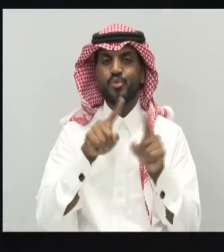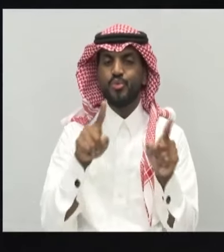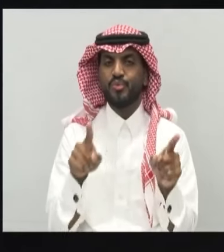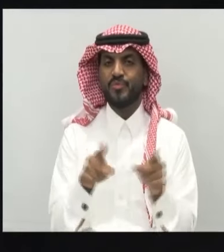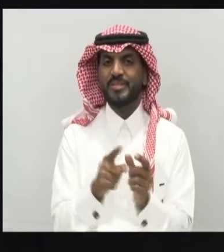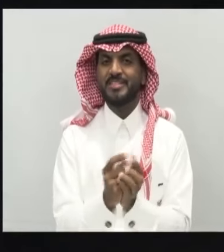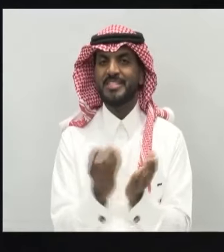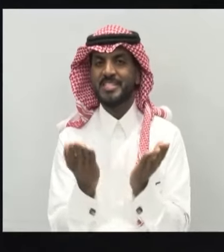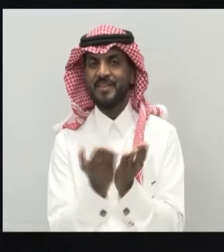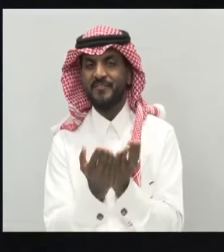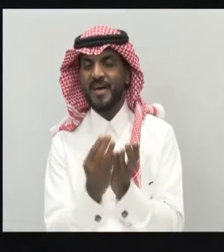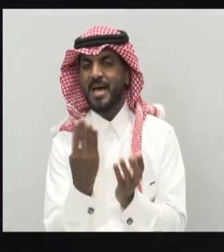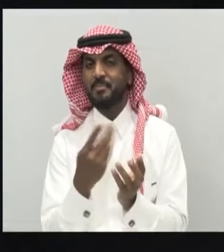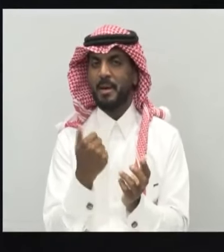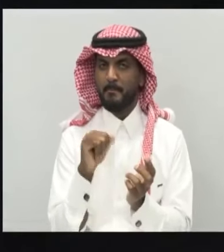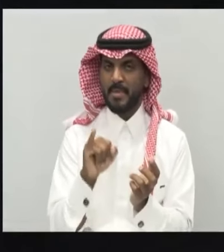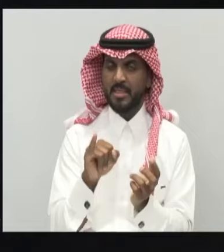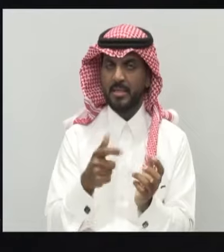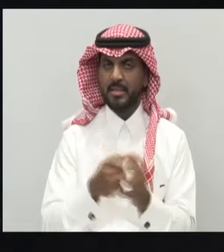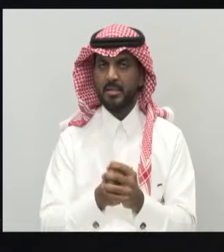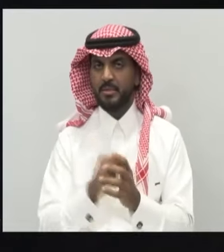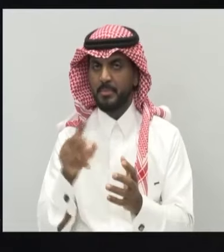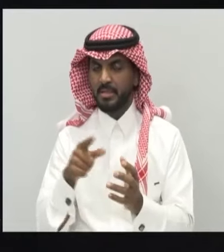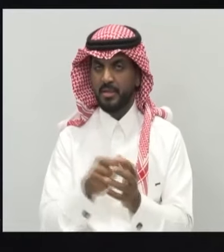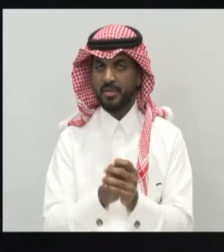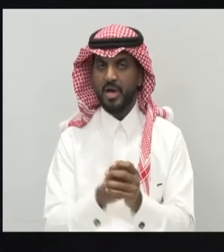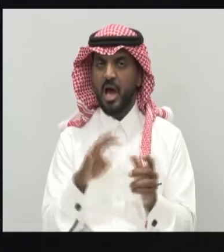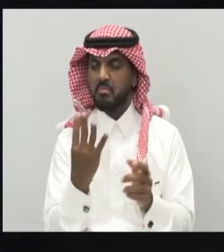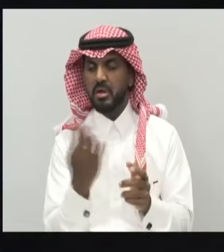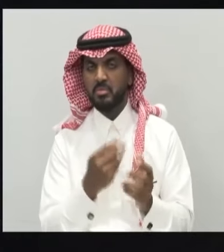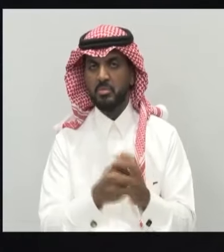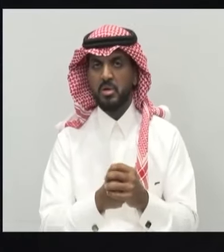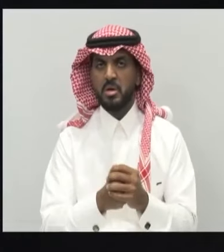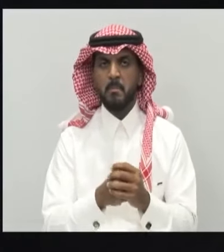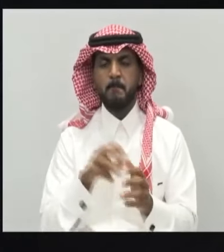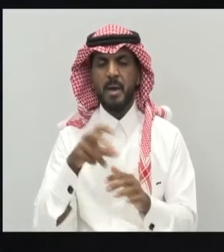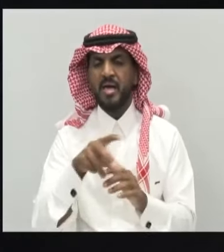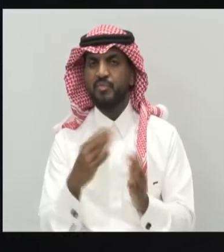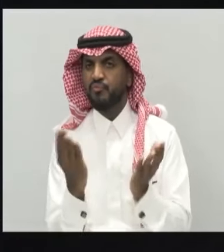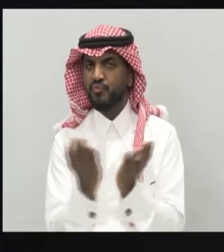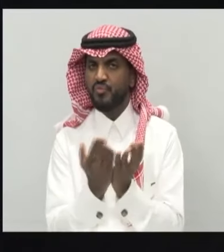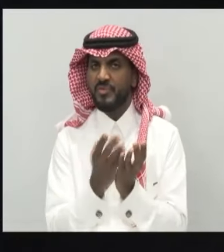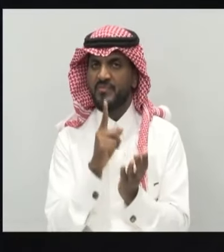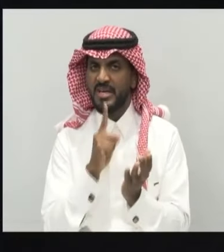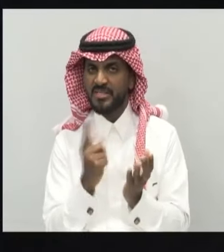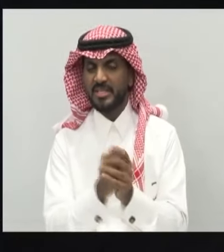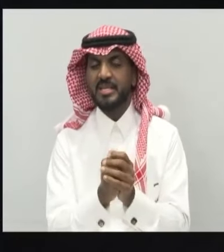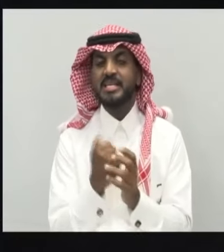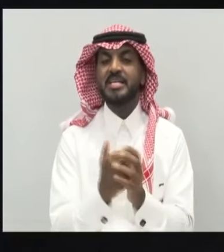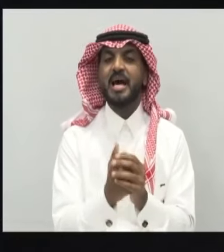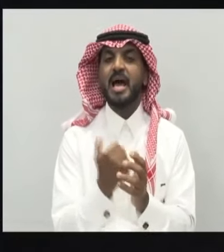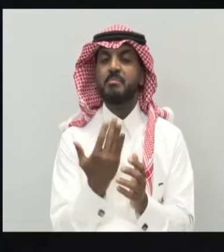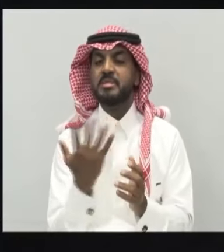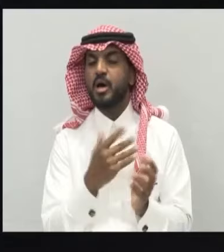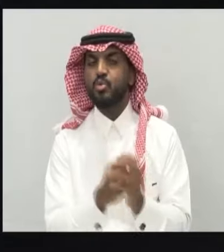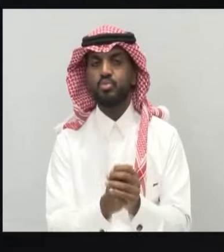يقول 4 متر صحيح تكون عرض غرفه اللي هو فيها 4 متر بعض الفصول عرضها 5 متر بعض الفصول